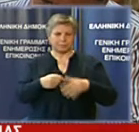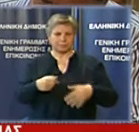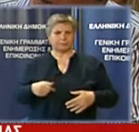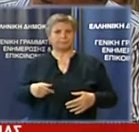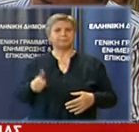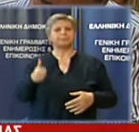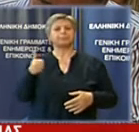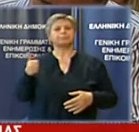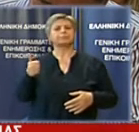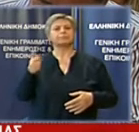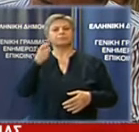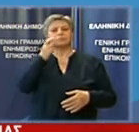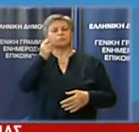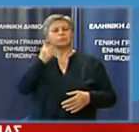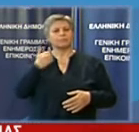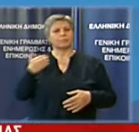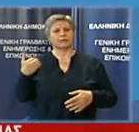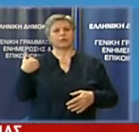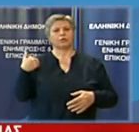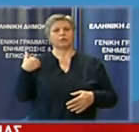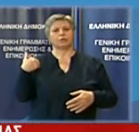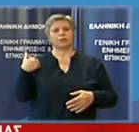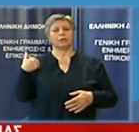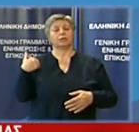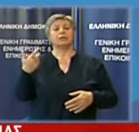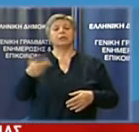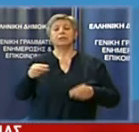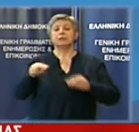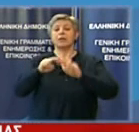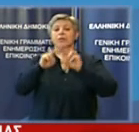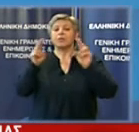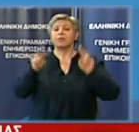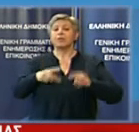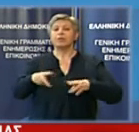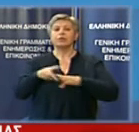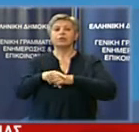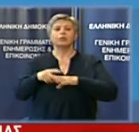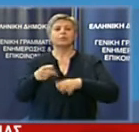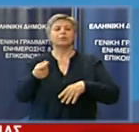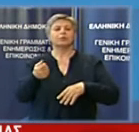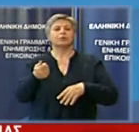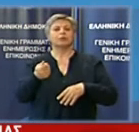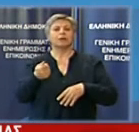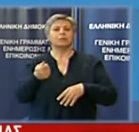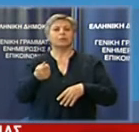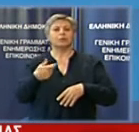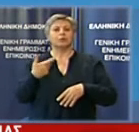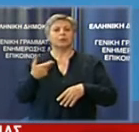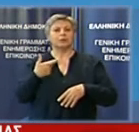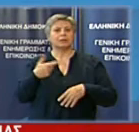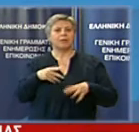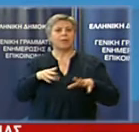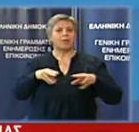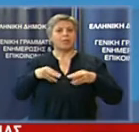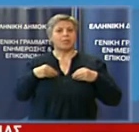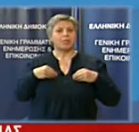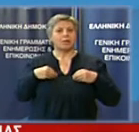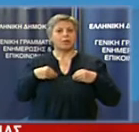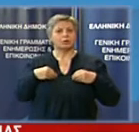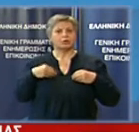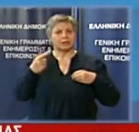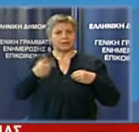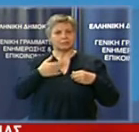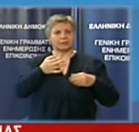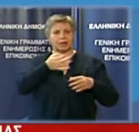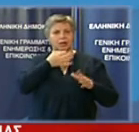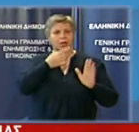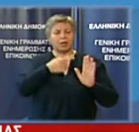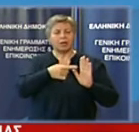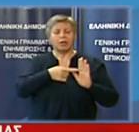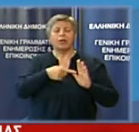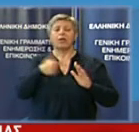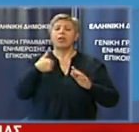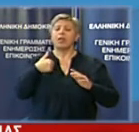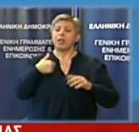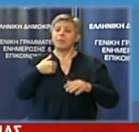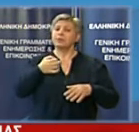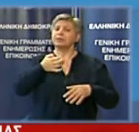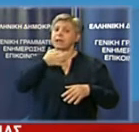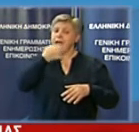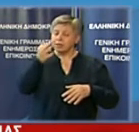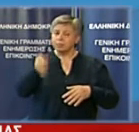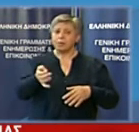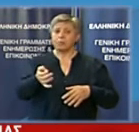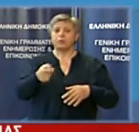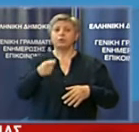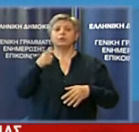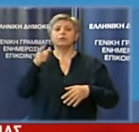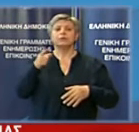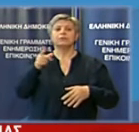Σας είπα ότι πιστεύαμε πάντα ότι η απόφαση του Διεθνούς Νομισματικού Ταμείου ήταν στη σωστή κατεύθυνση όσον